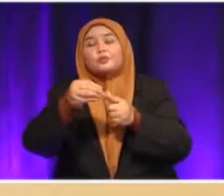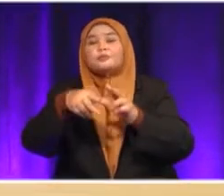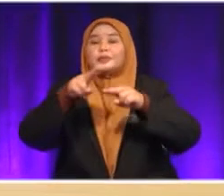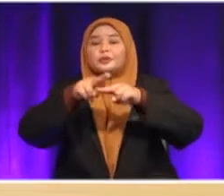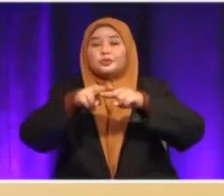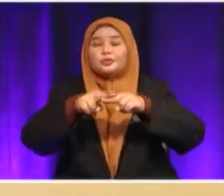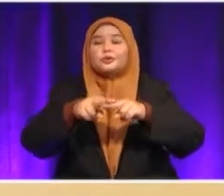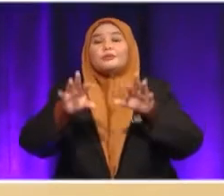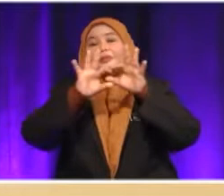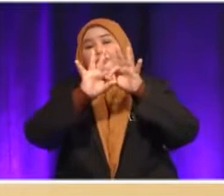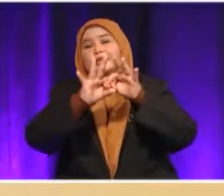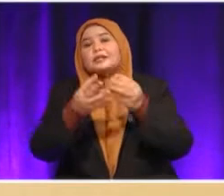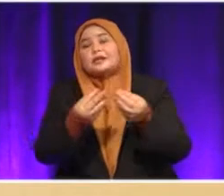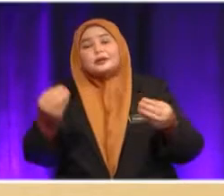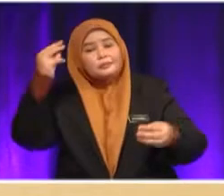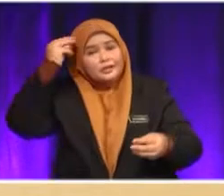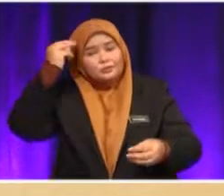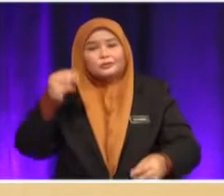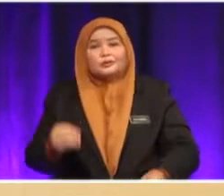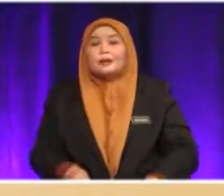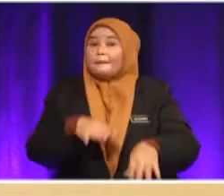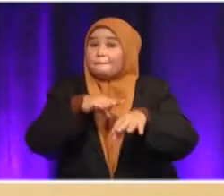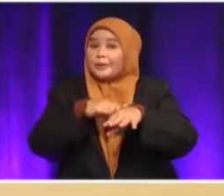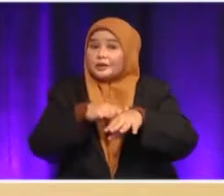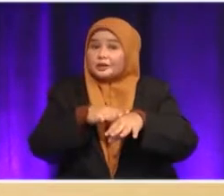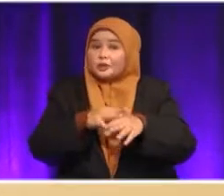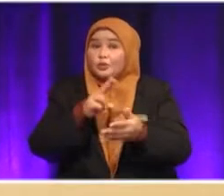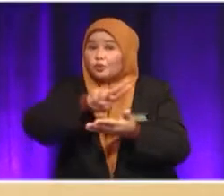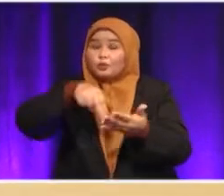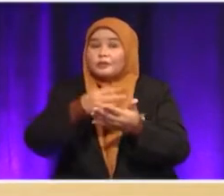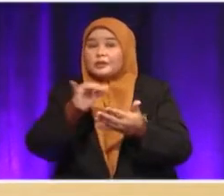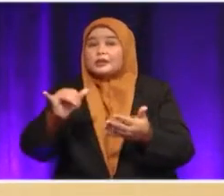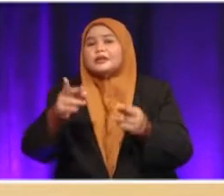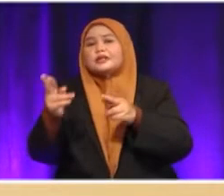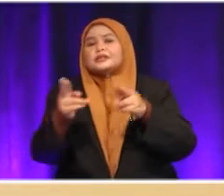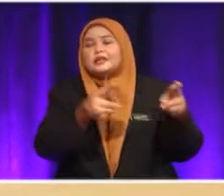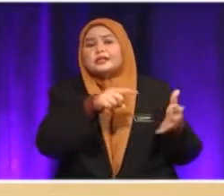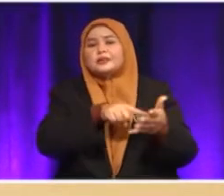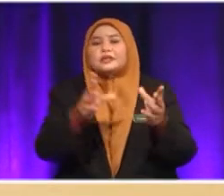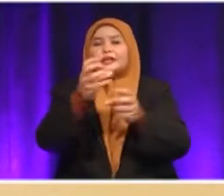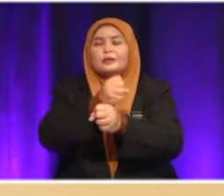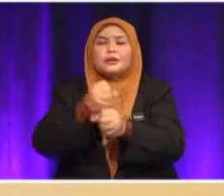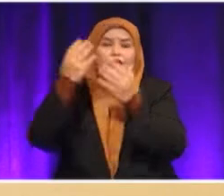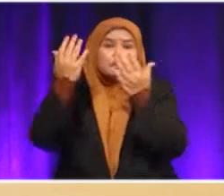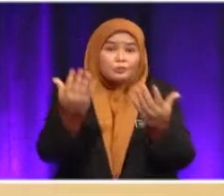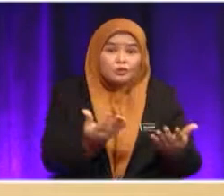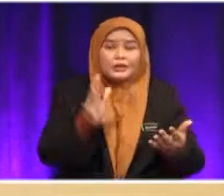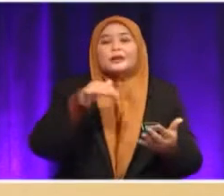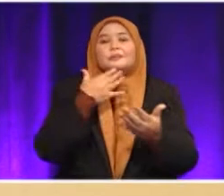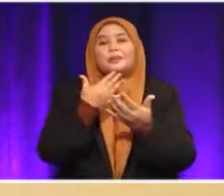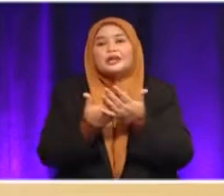persekutuan Tanah Melayu Oke pada umumnya rancangan Ini mendapat sambutan baik